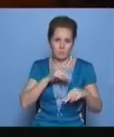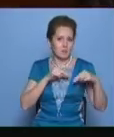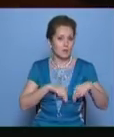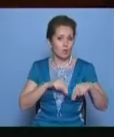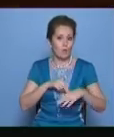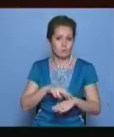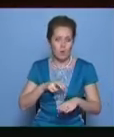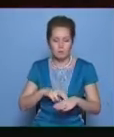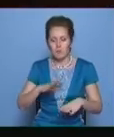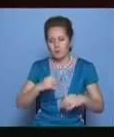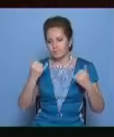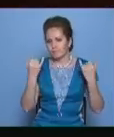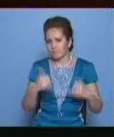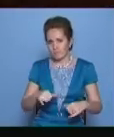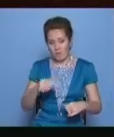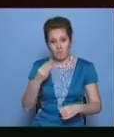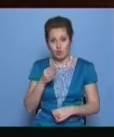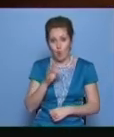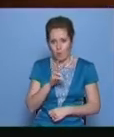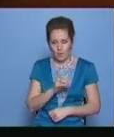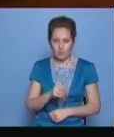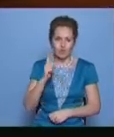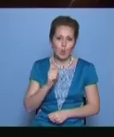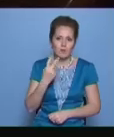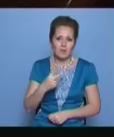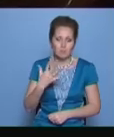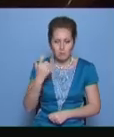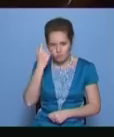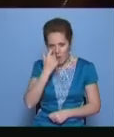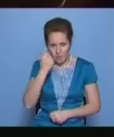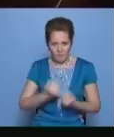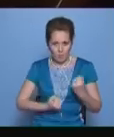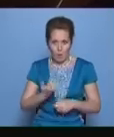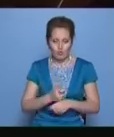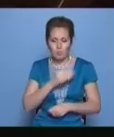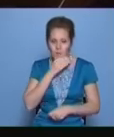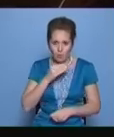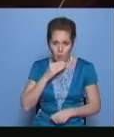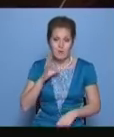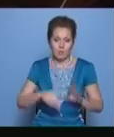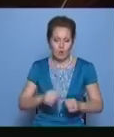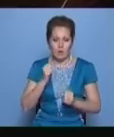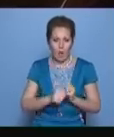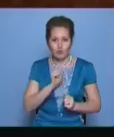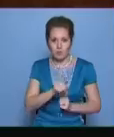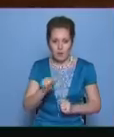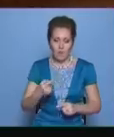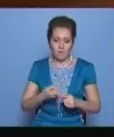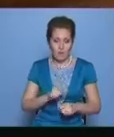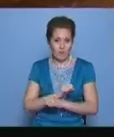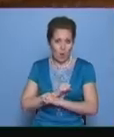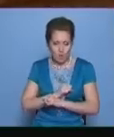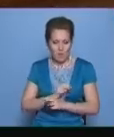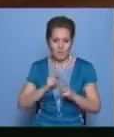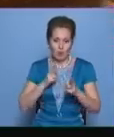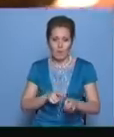полиции были в шоке. 125 пьяных водителей – это очень много. Это значит, что каждый из нас в эти выходные, выезжая на дорогу